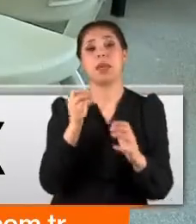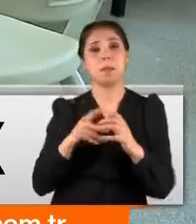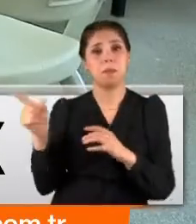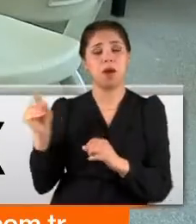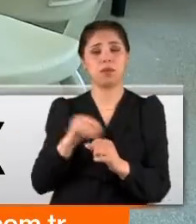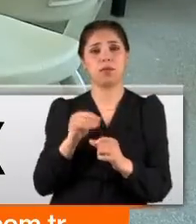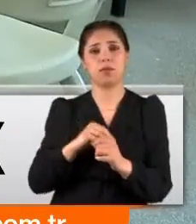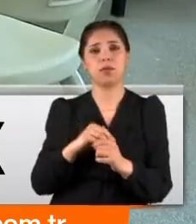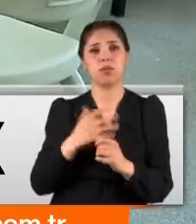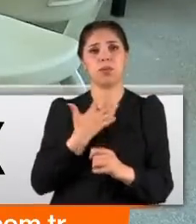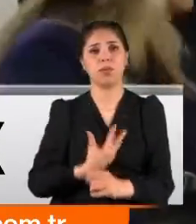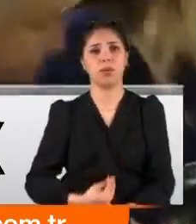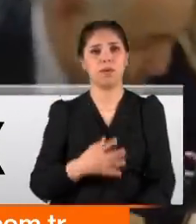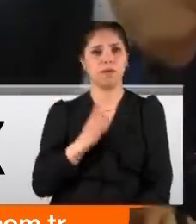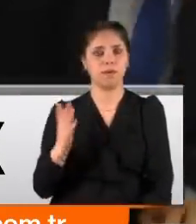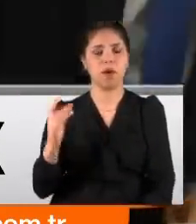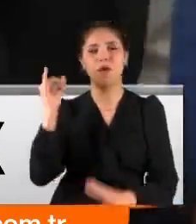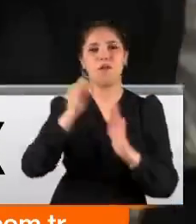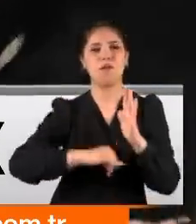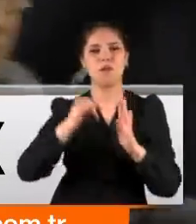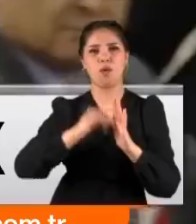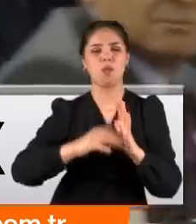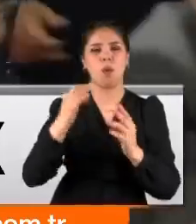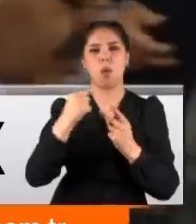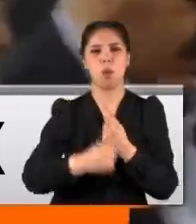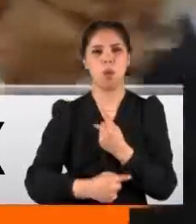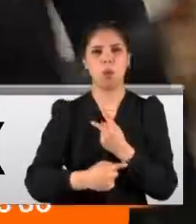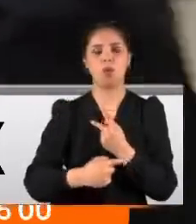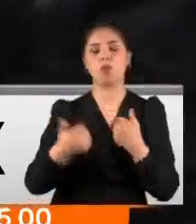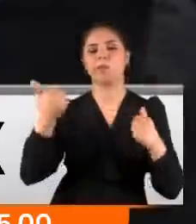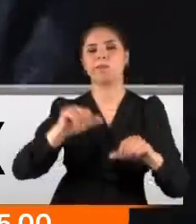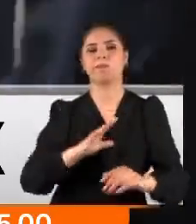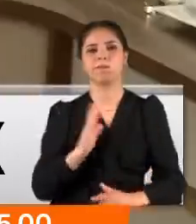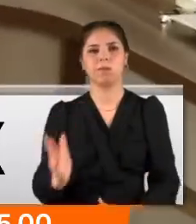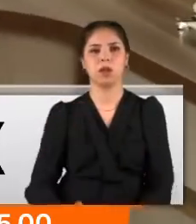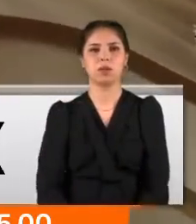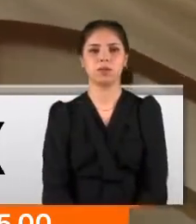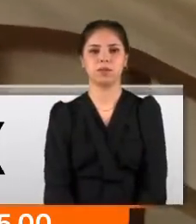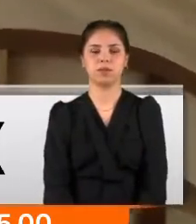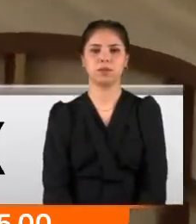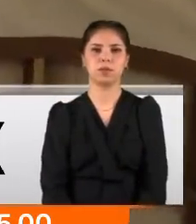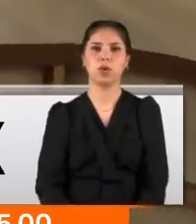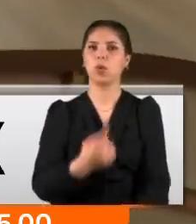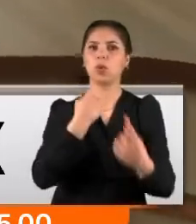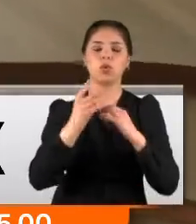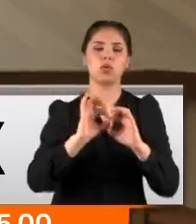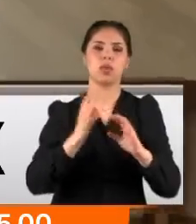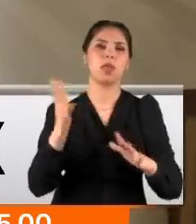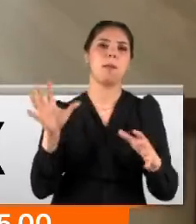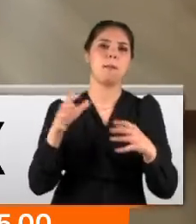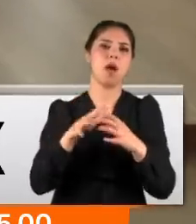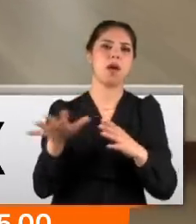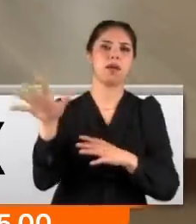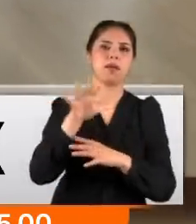için de hüsranla sonuçlandı. Anketlerde gösterilen oylarında çok ciddi bir düşüş yaşandı. Kulislerde parti